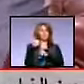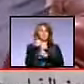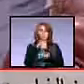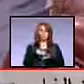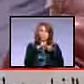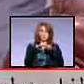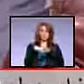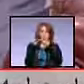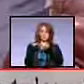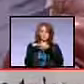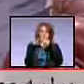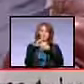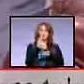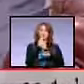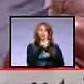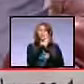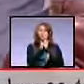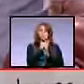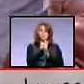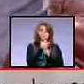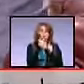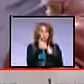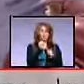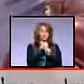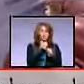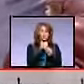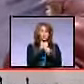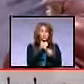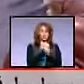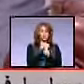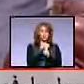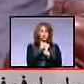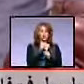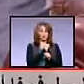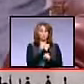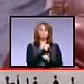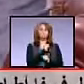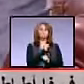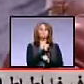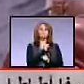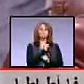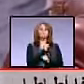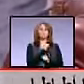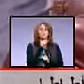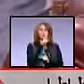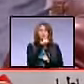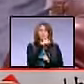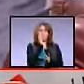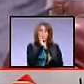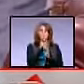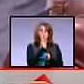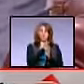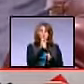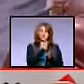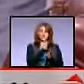كبير، بس قدر يعمل لنفسه تاريخ فني جميل. وايضا عنده حاجه اجمل، ان هو